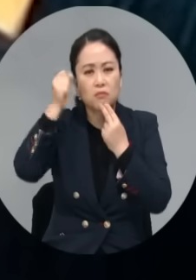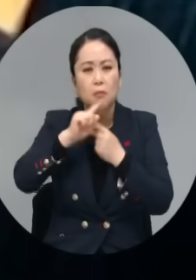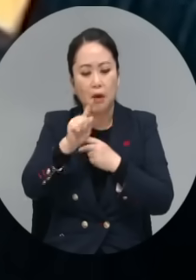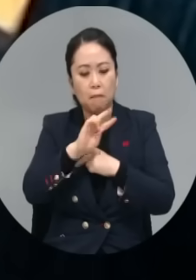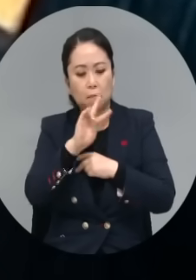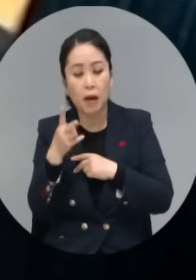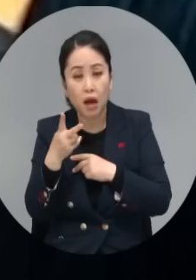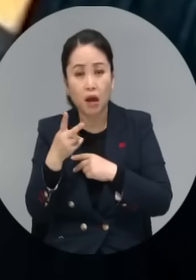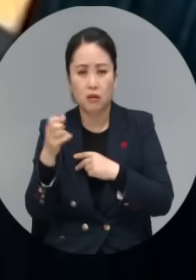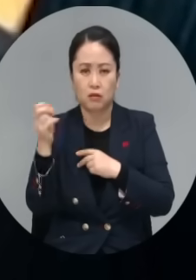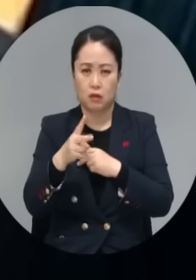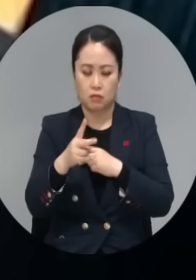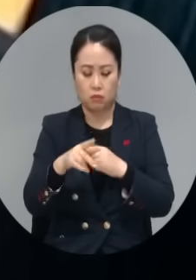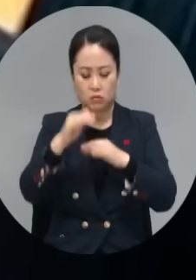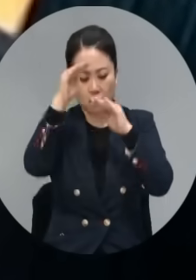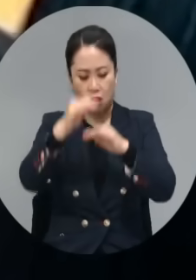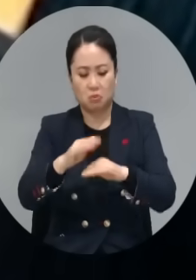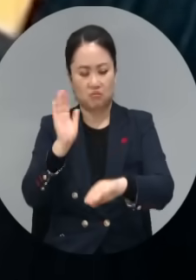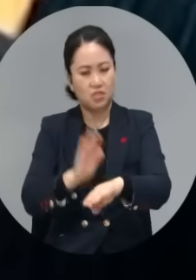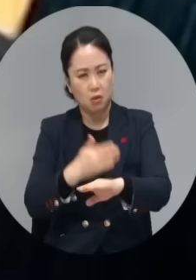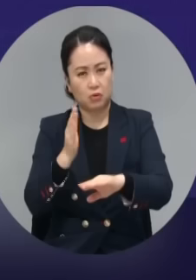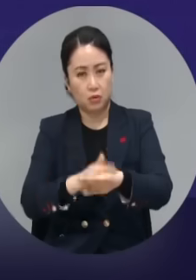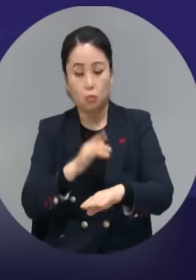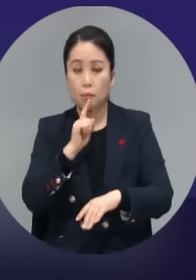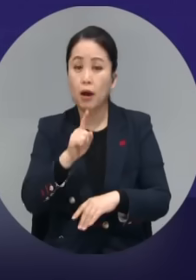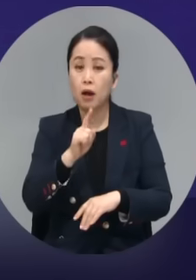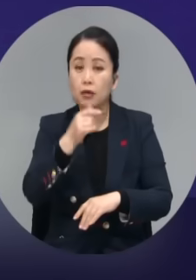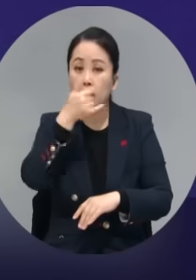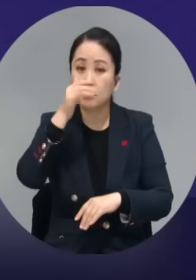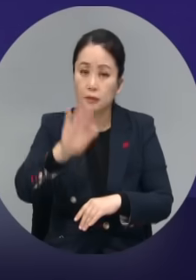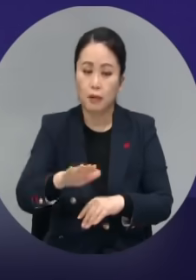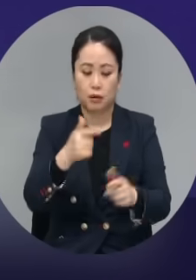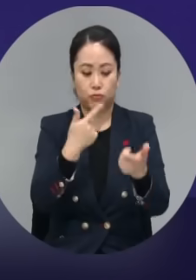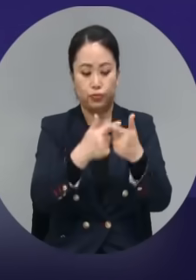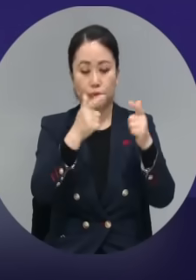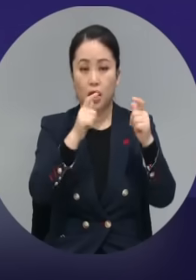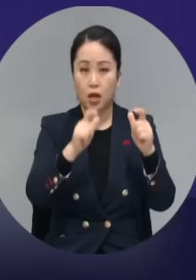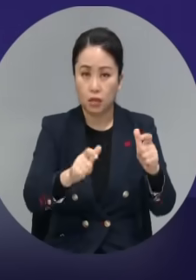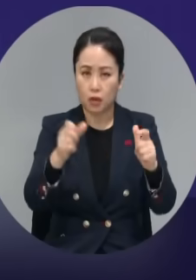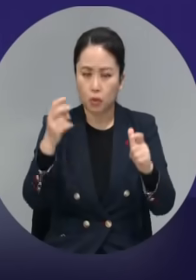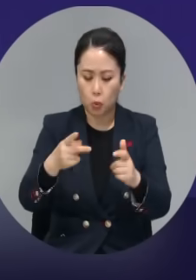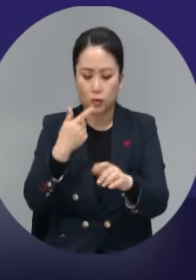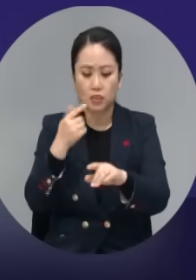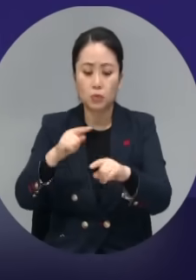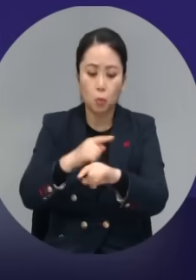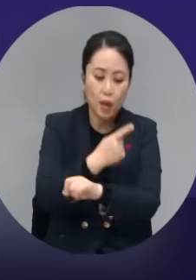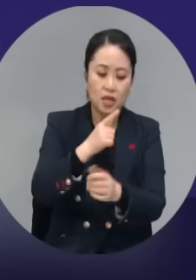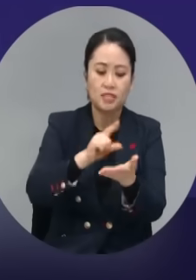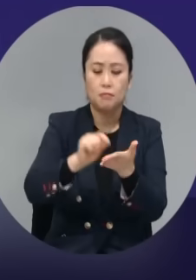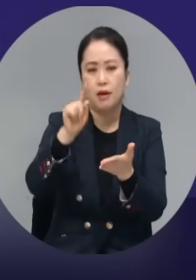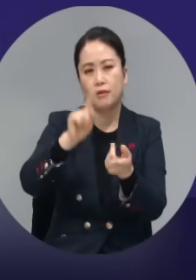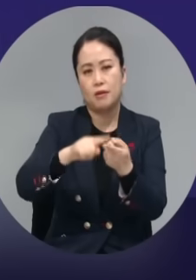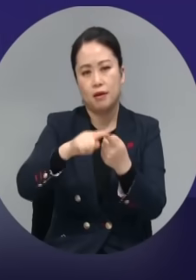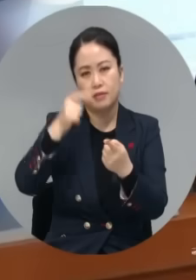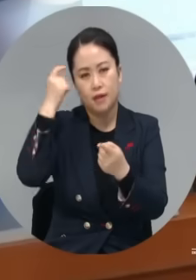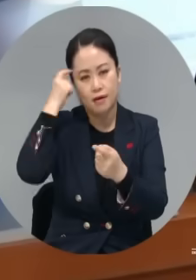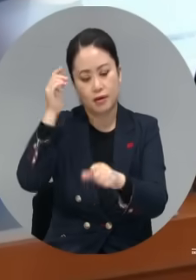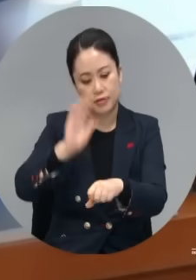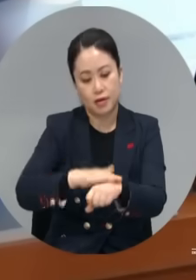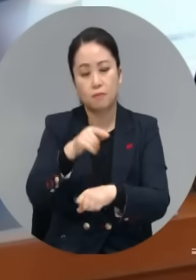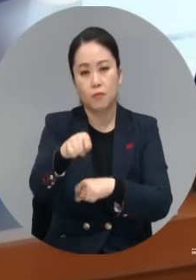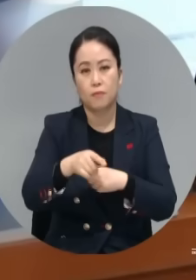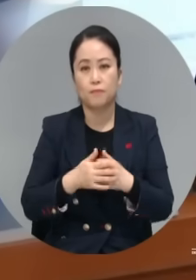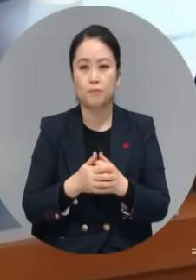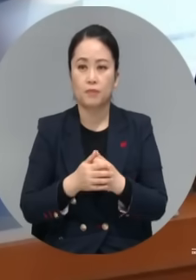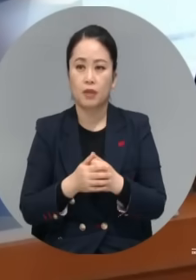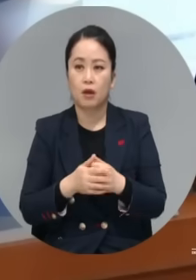바꾸고 진위가 왜곡됐다고 했지만 부산은 물론 지역에 대한 인식이 드러났다며 질타가 쏟아졌습니다.